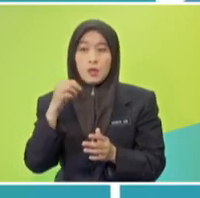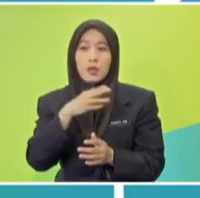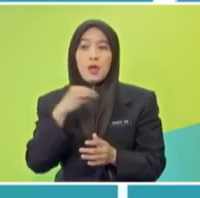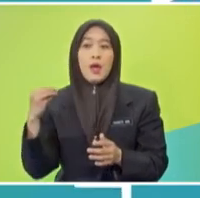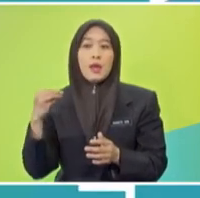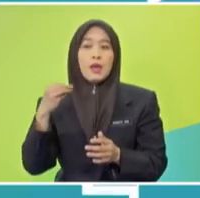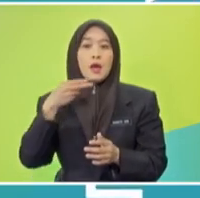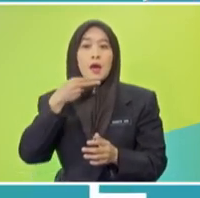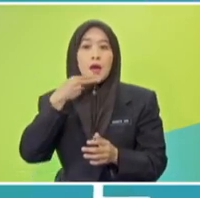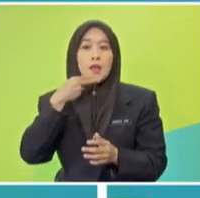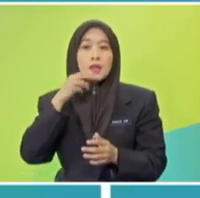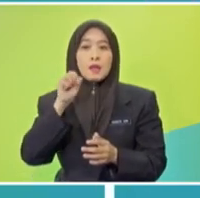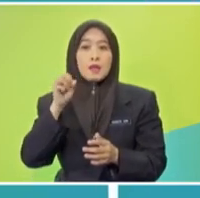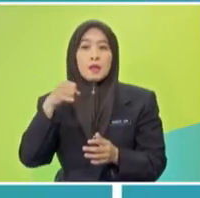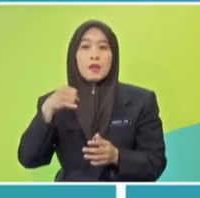kisah